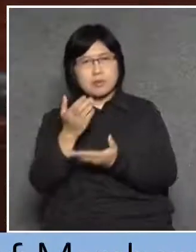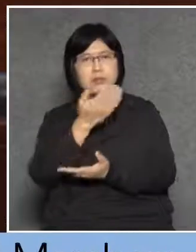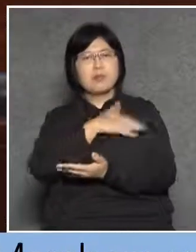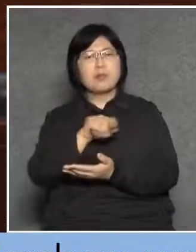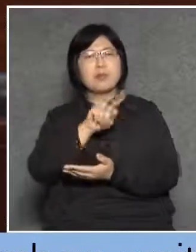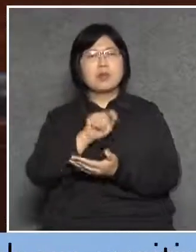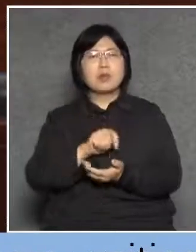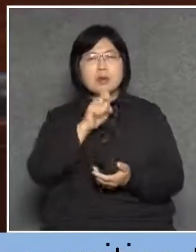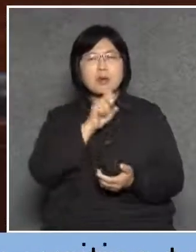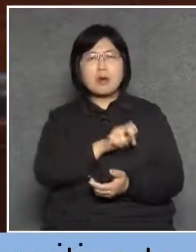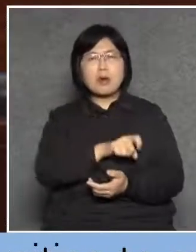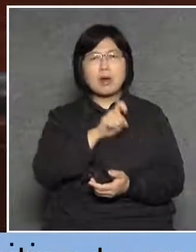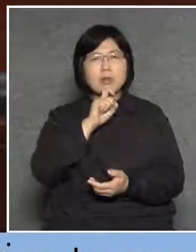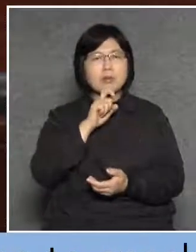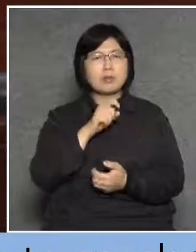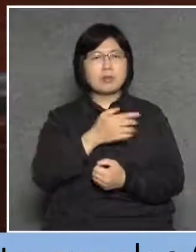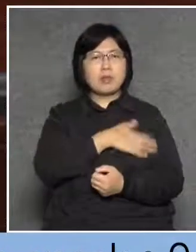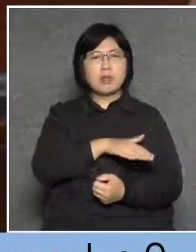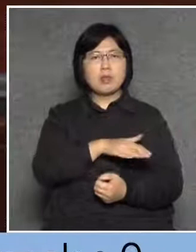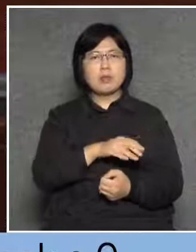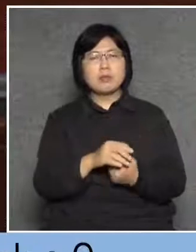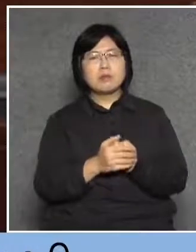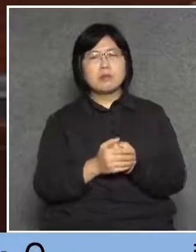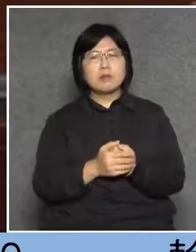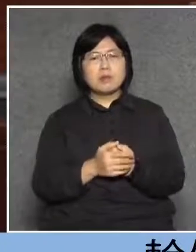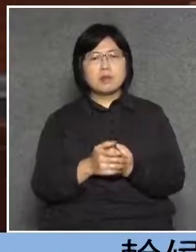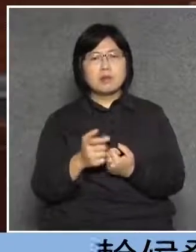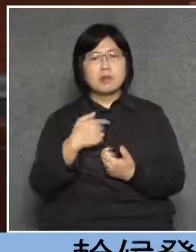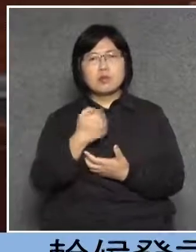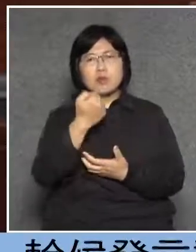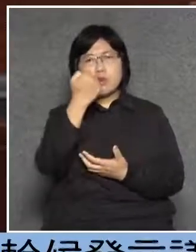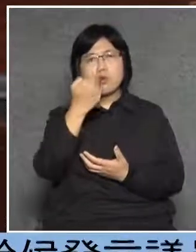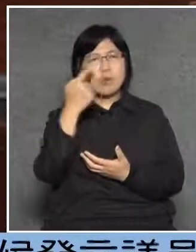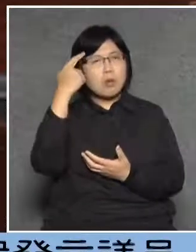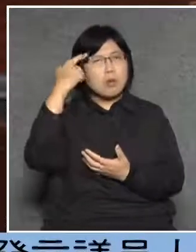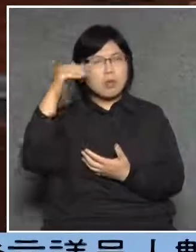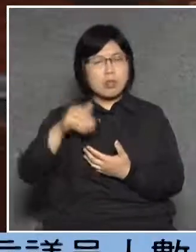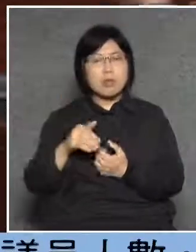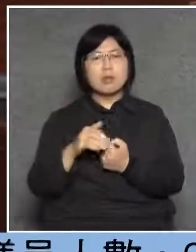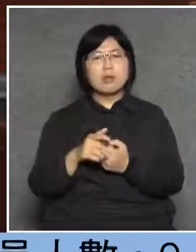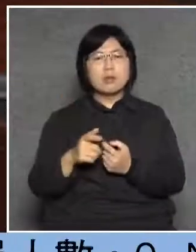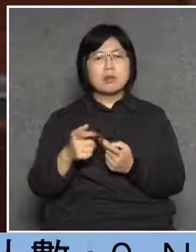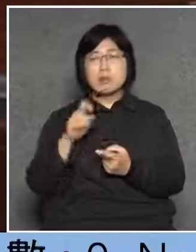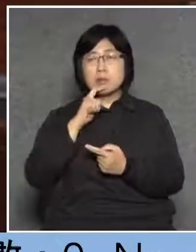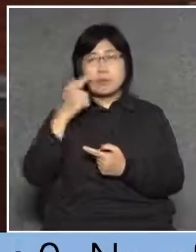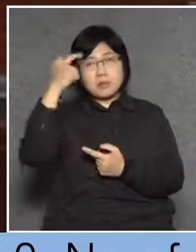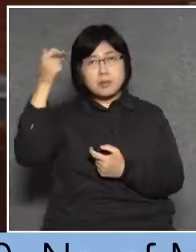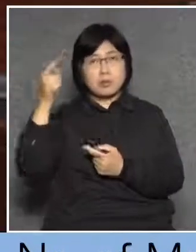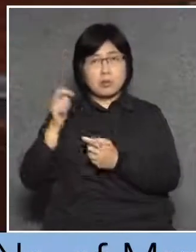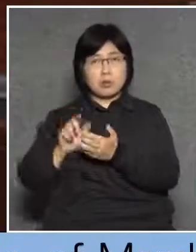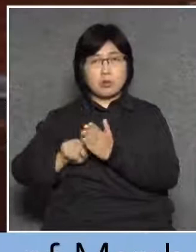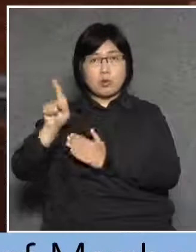題的存在，是不是？我覺得一個這麼愚蠢、智商這麼低的人，有些智商高到180添